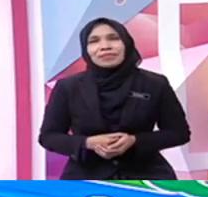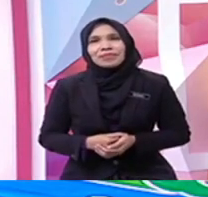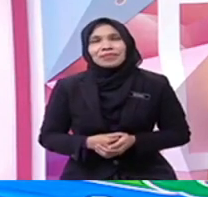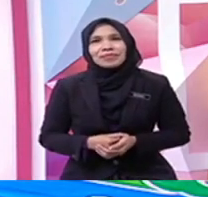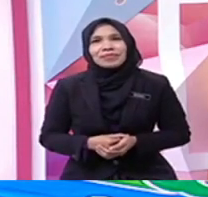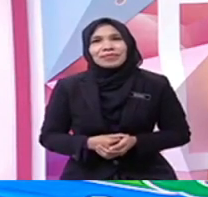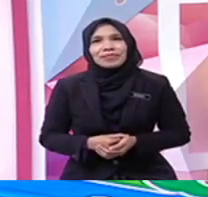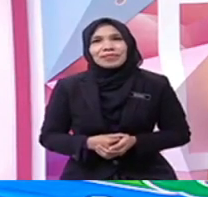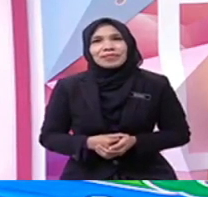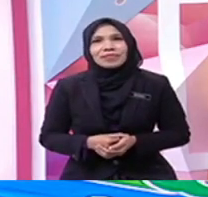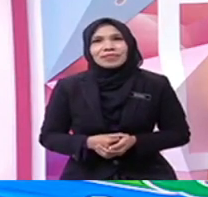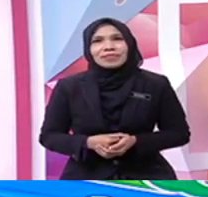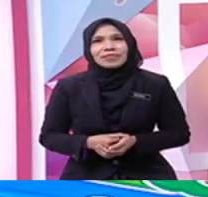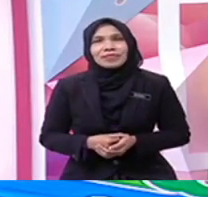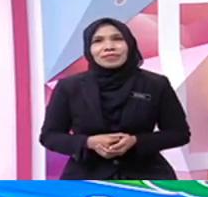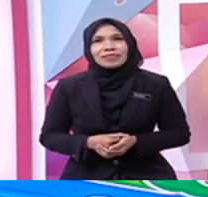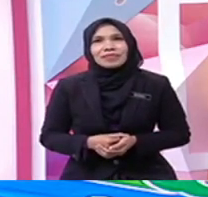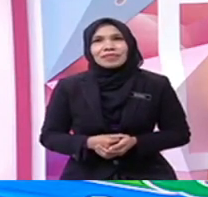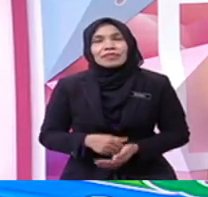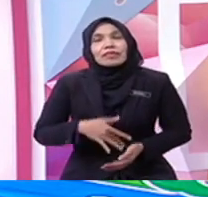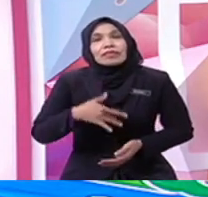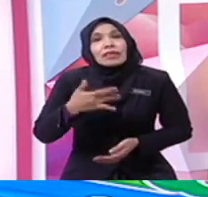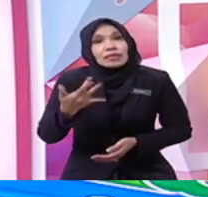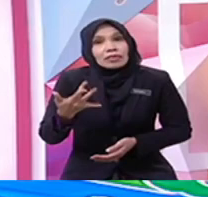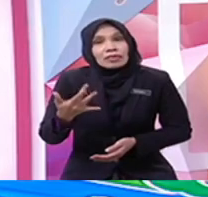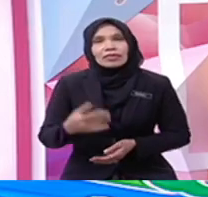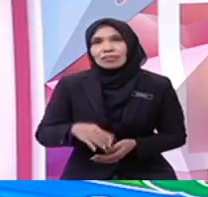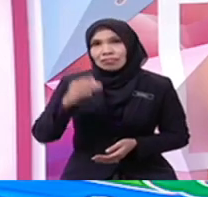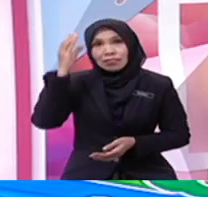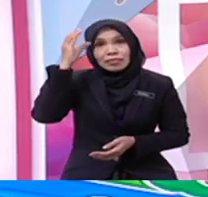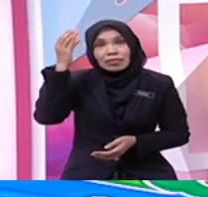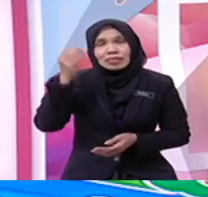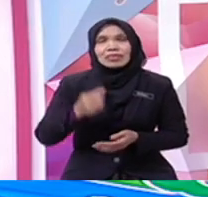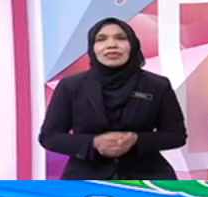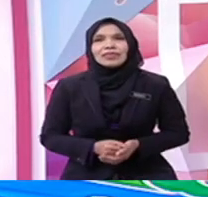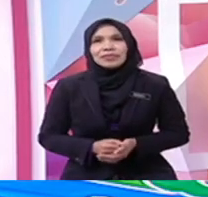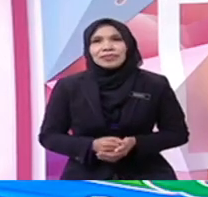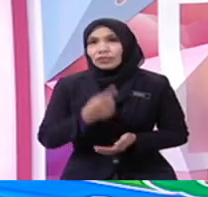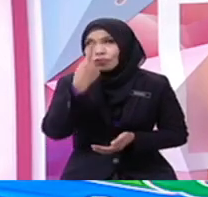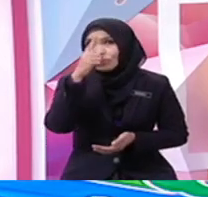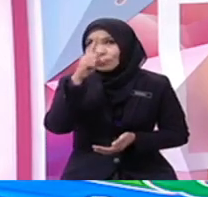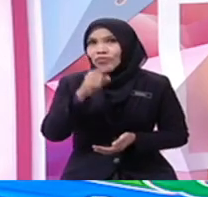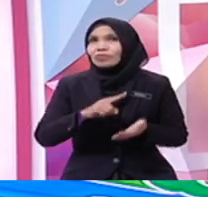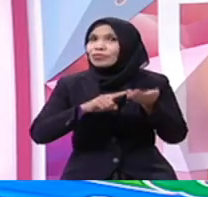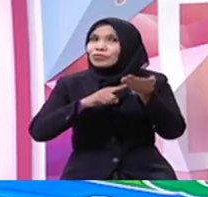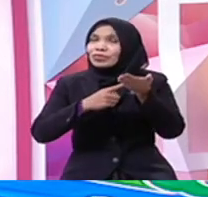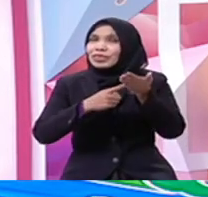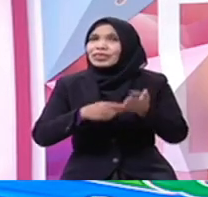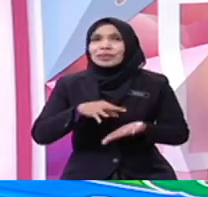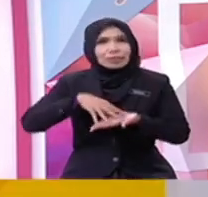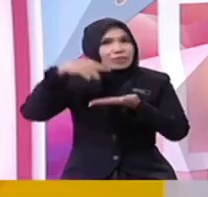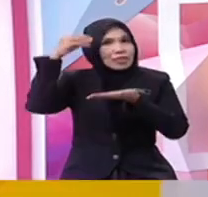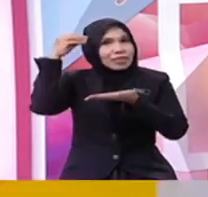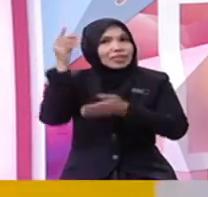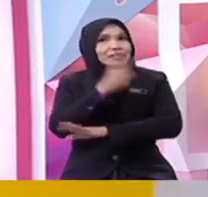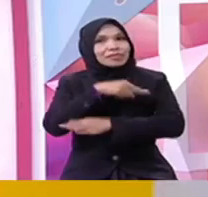twice gue Madura rase macam jeda skylancer Gaskins untuk bikin gak muleh dengan pengajaran kita